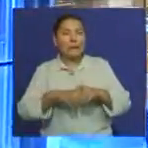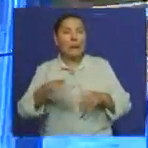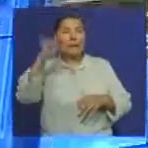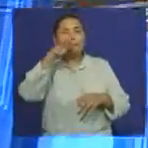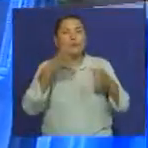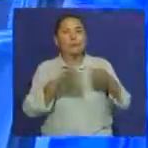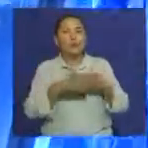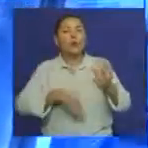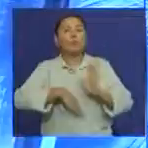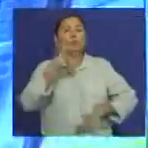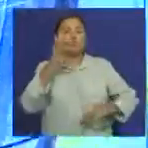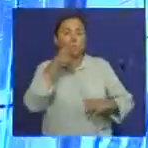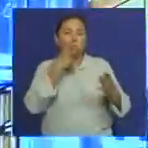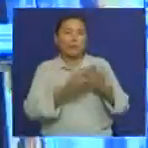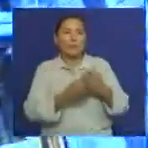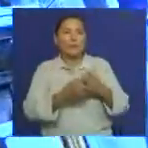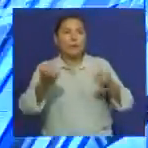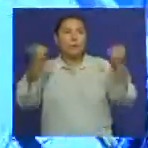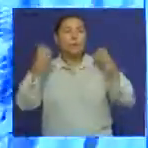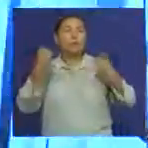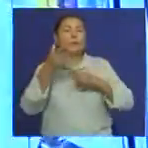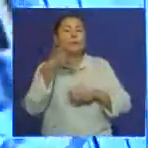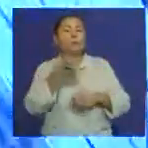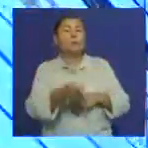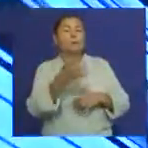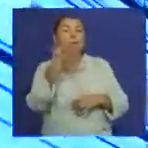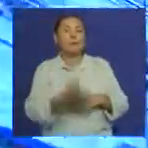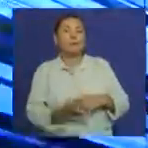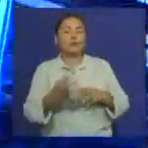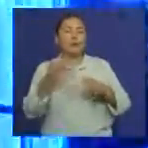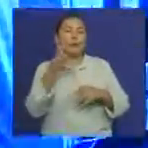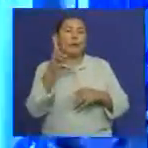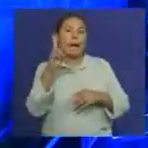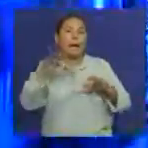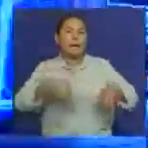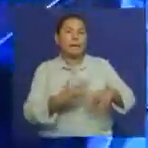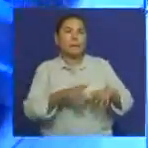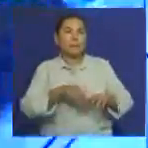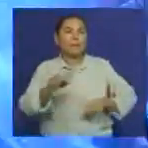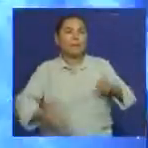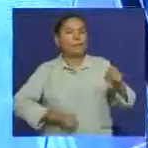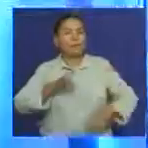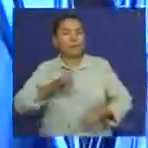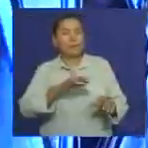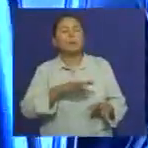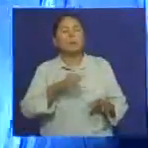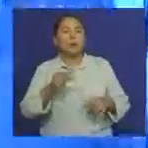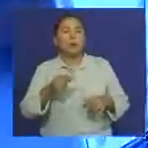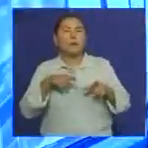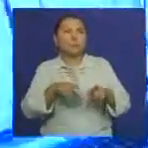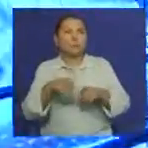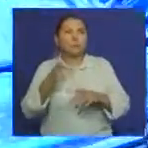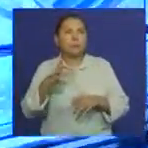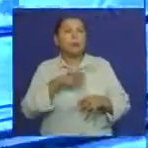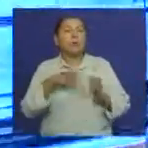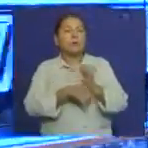құрамасына үздіктер іріктелді. Спортшылар 1500 метр каспиде жүзіп, 40 шақырымды велосипедпен жүріп өтті. Одан соң 10 шақырым